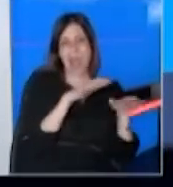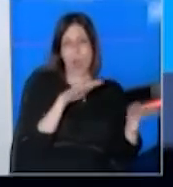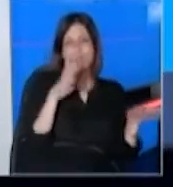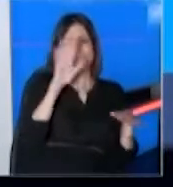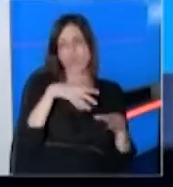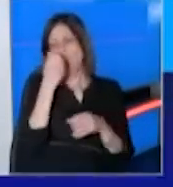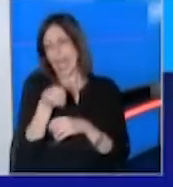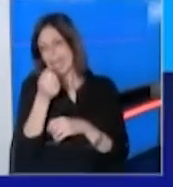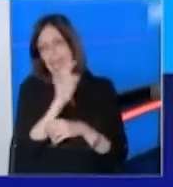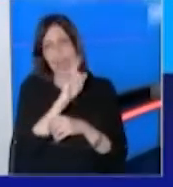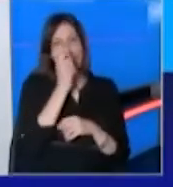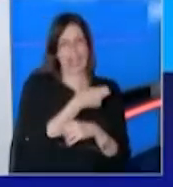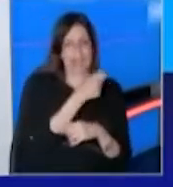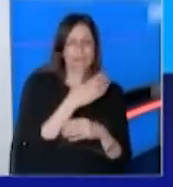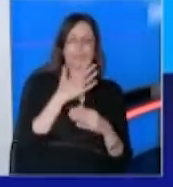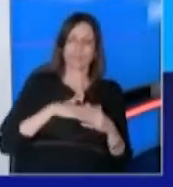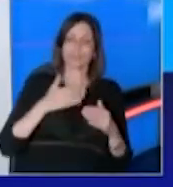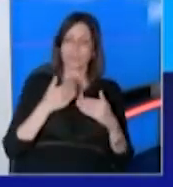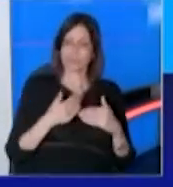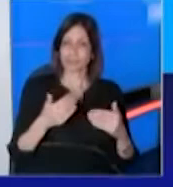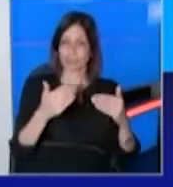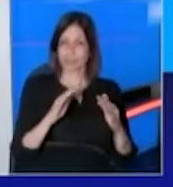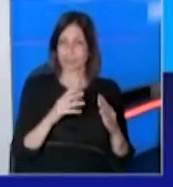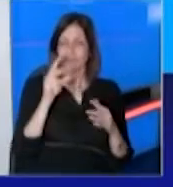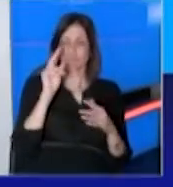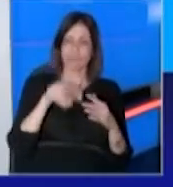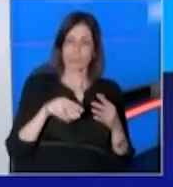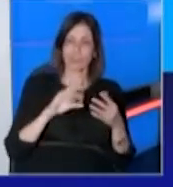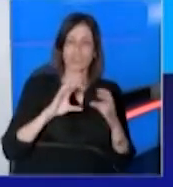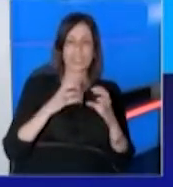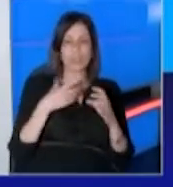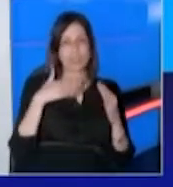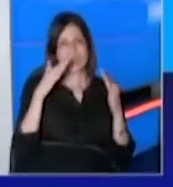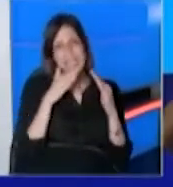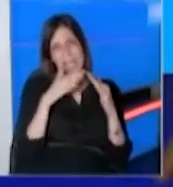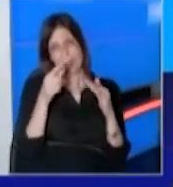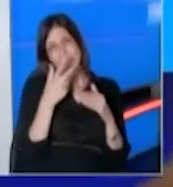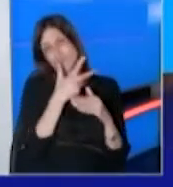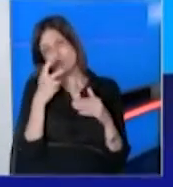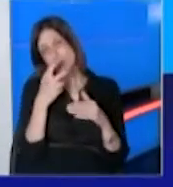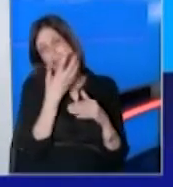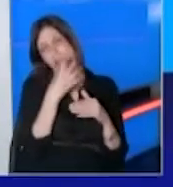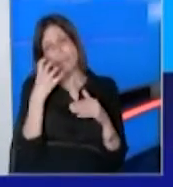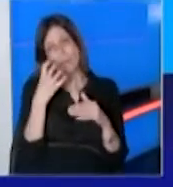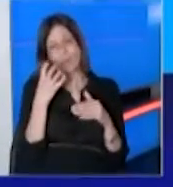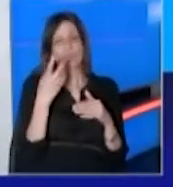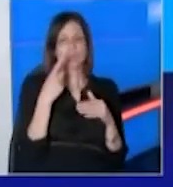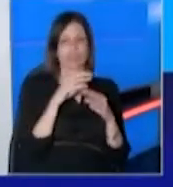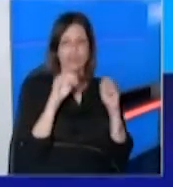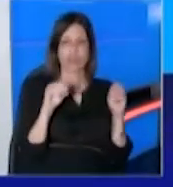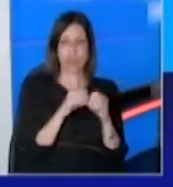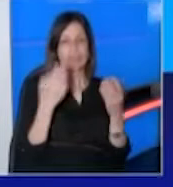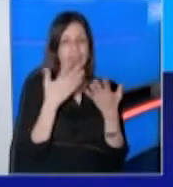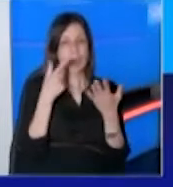אם חקלאים או לא חקלאים. אוקיי, ואני רוצה לקחת את זה צעד קדימה. יש קיבוץ, גרים בו 300-400 משפחות. איך